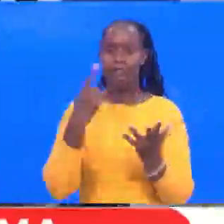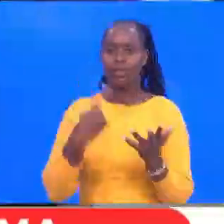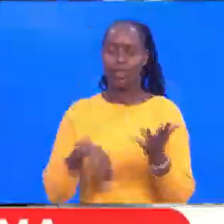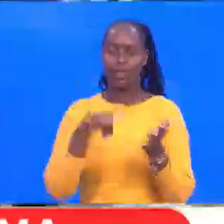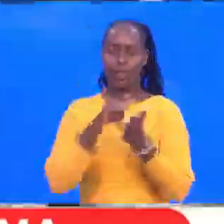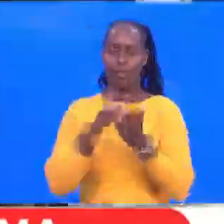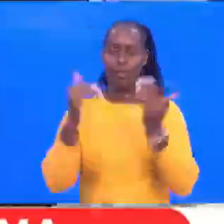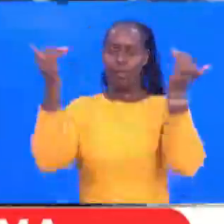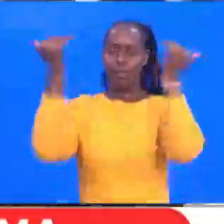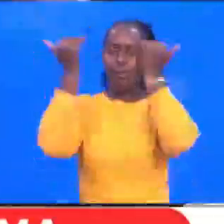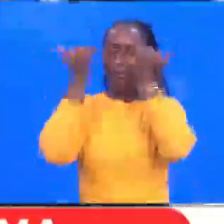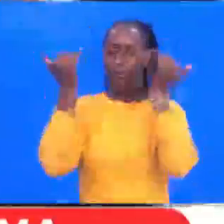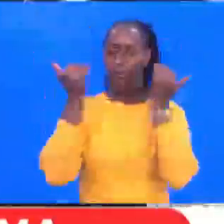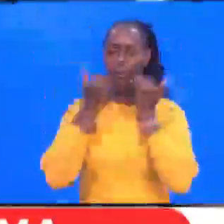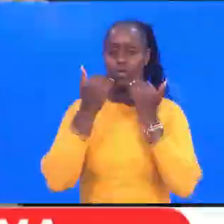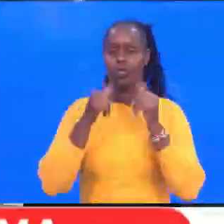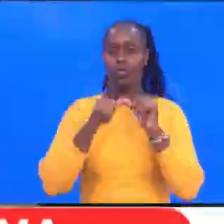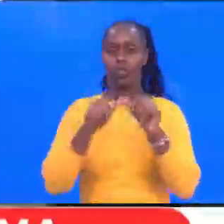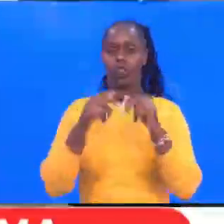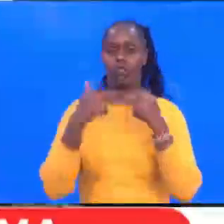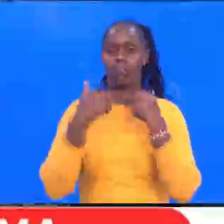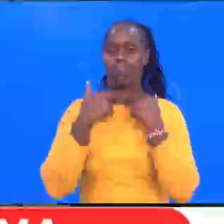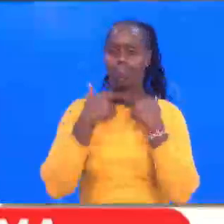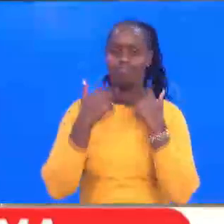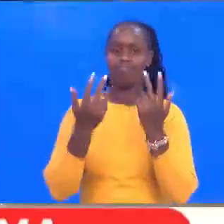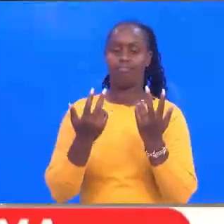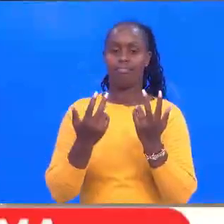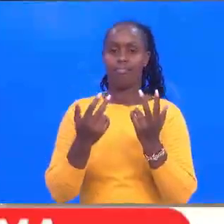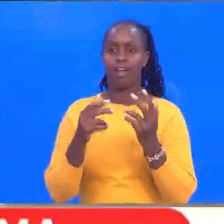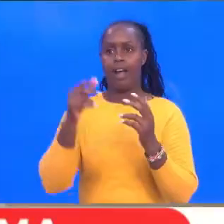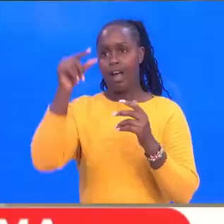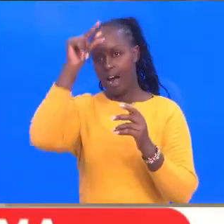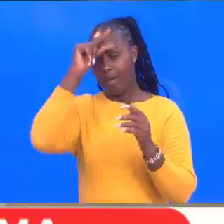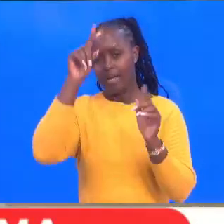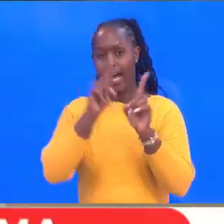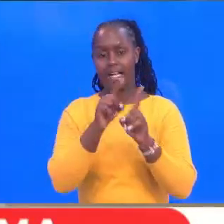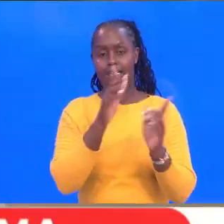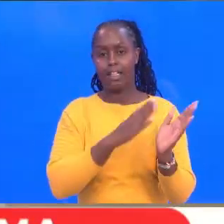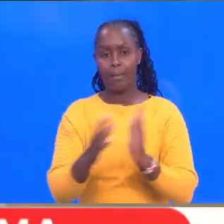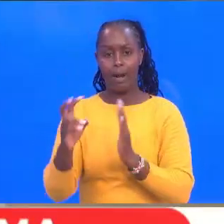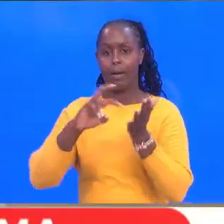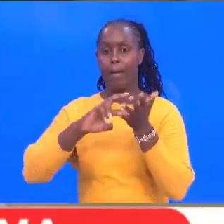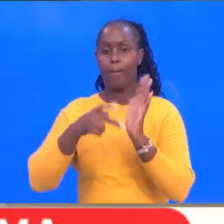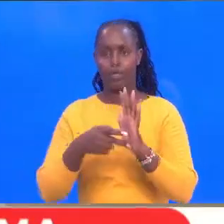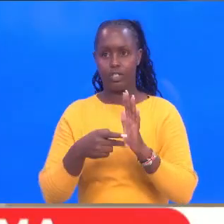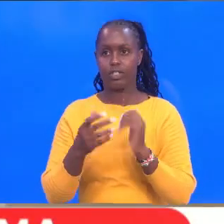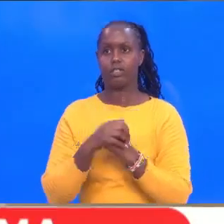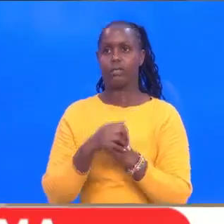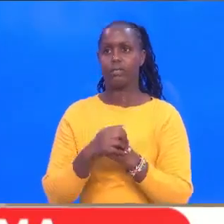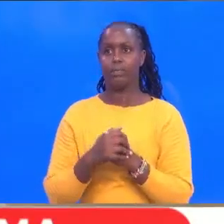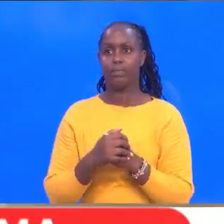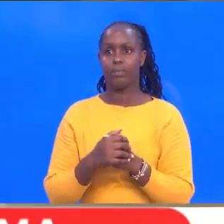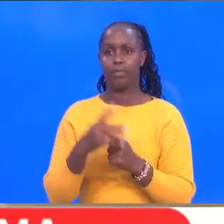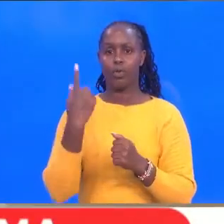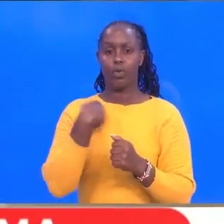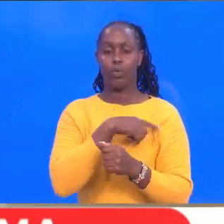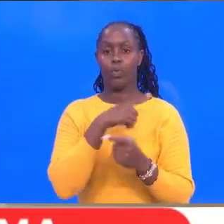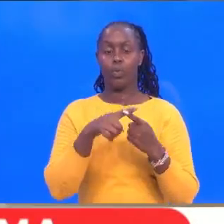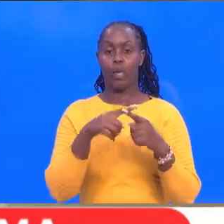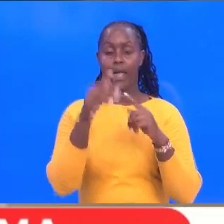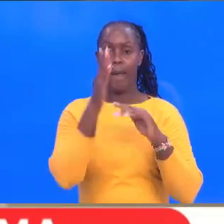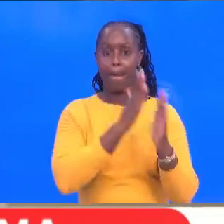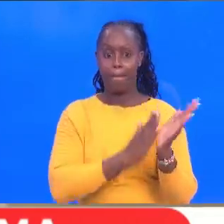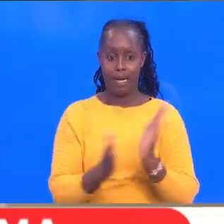ya serikali kama ujenzi wa nyumba za bei nafuu. Ni mpango ambao serikali iko nao, hatuwezi kuruhusu